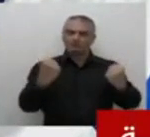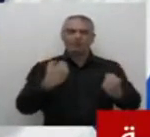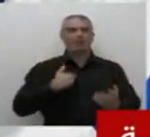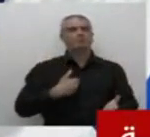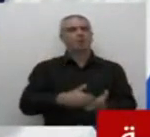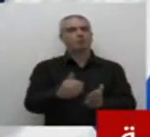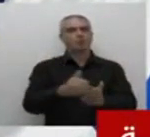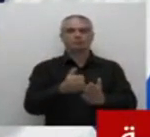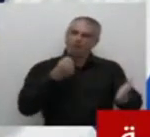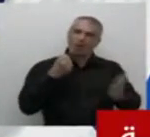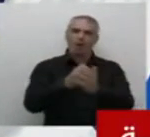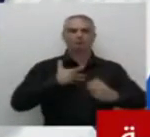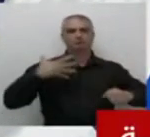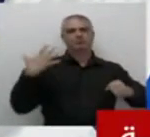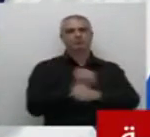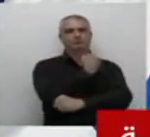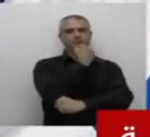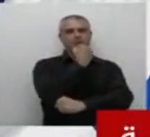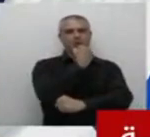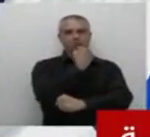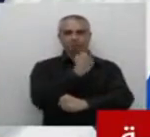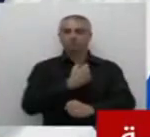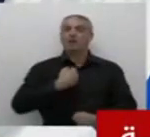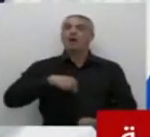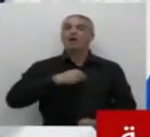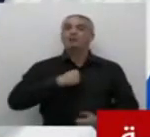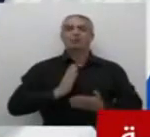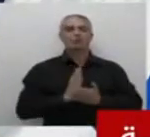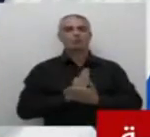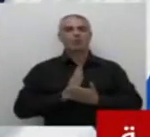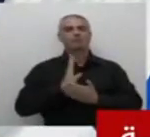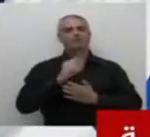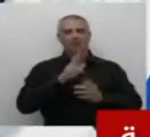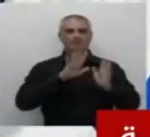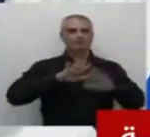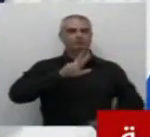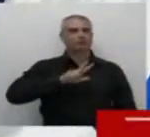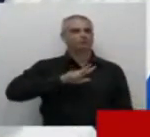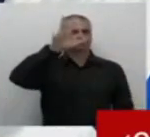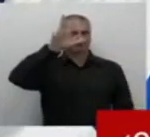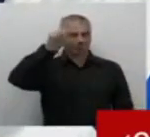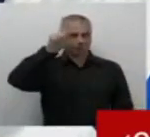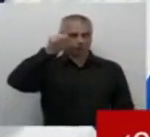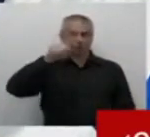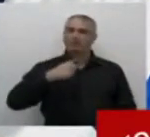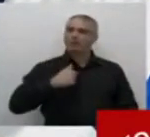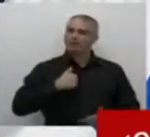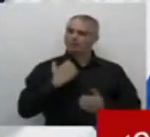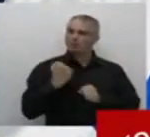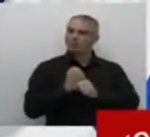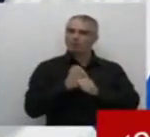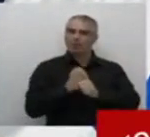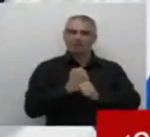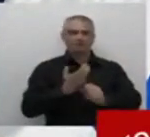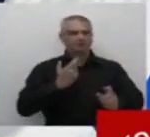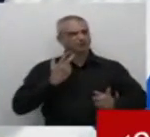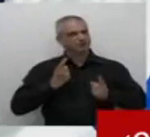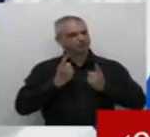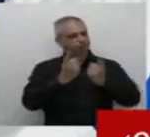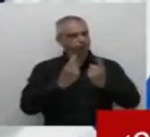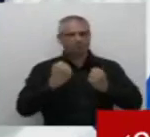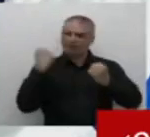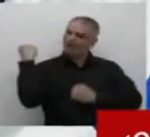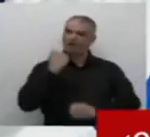قوه سنواصل حتى النصر نحن ايضا مجهزون في الجبهه الشماليه